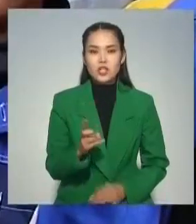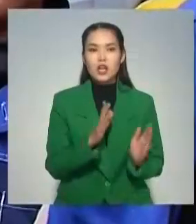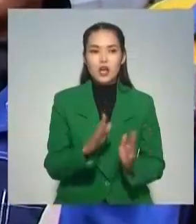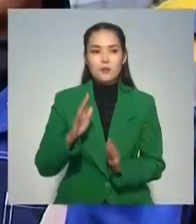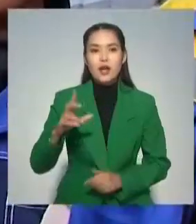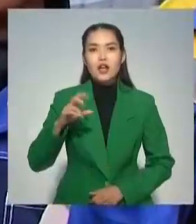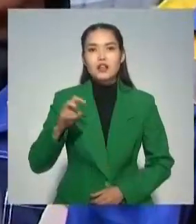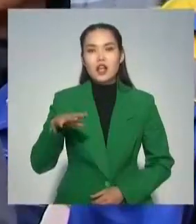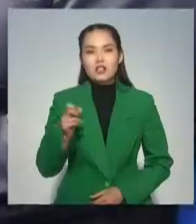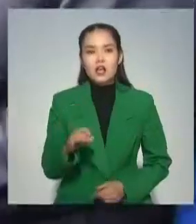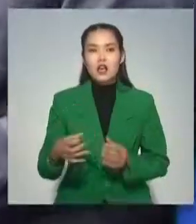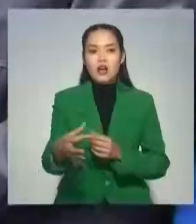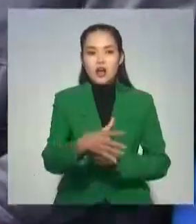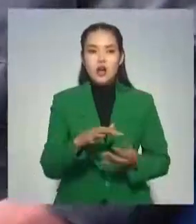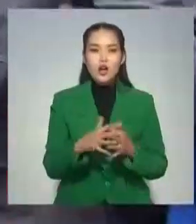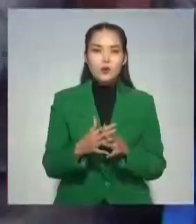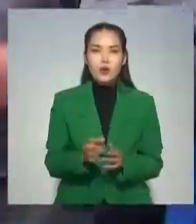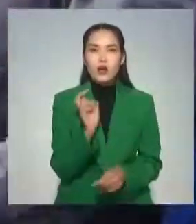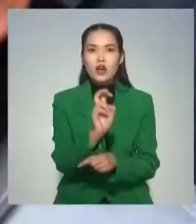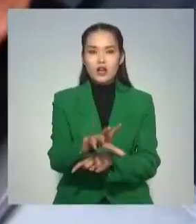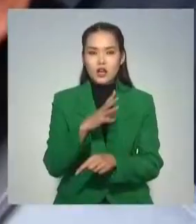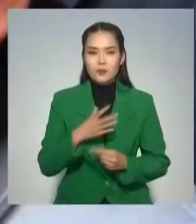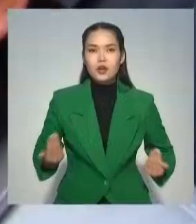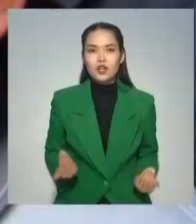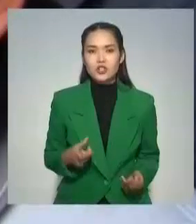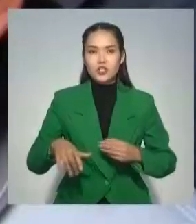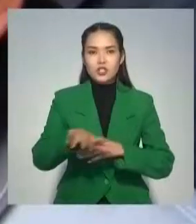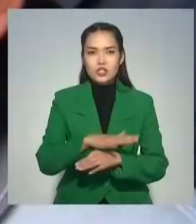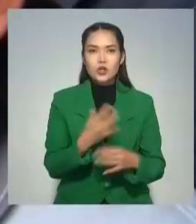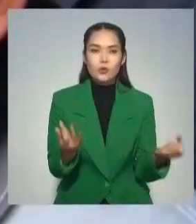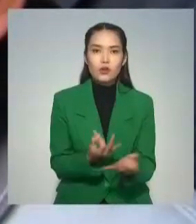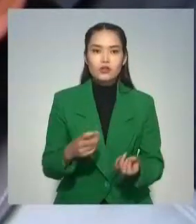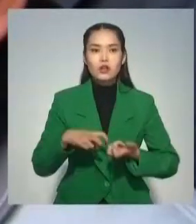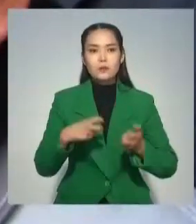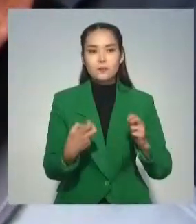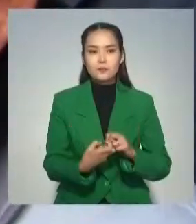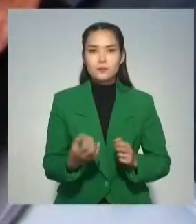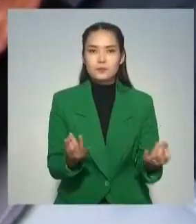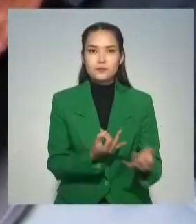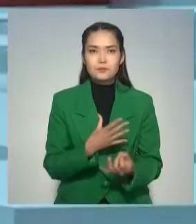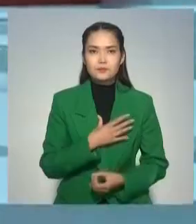Сауран аудандарына да барды. Онда жергілікті тұрғындармен кездесіп, өзекті мәселелерді талқылады.